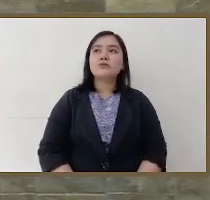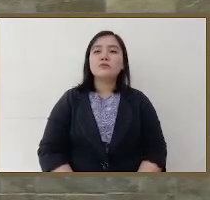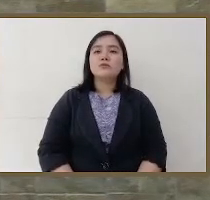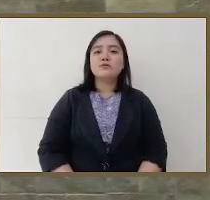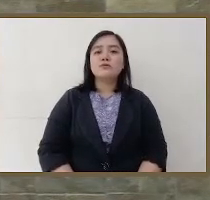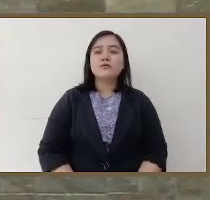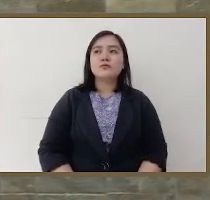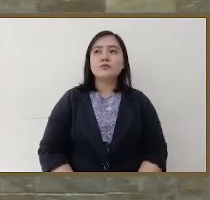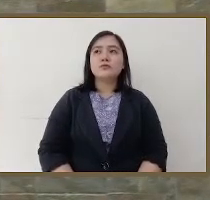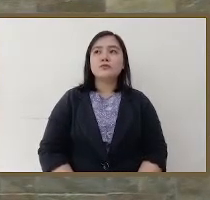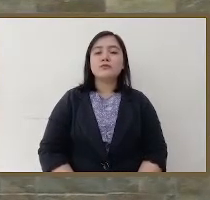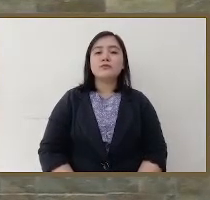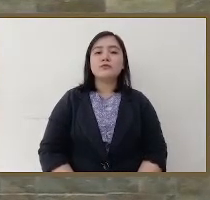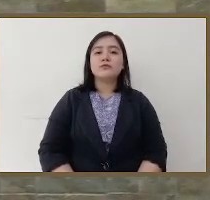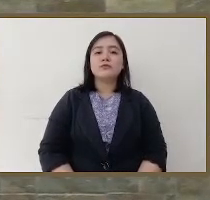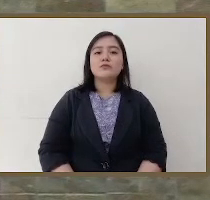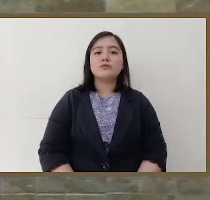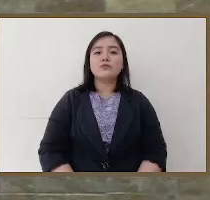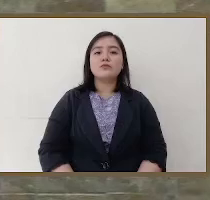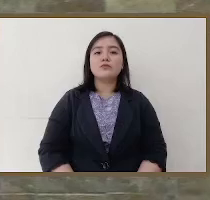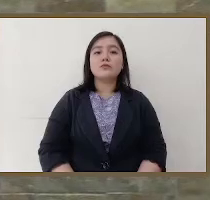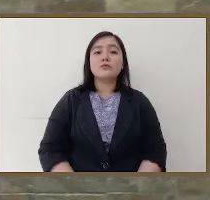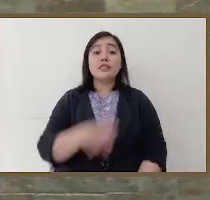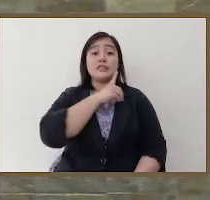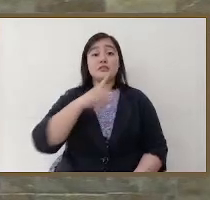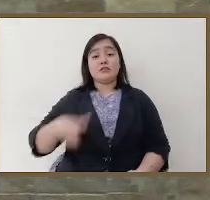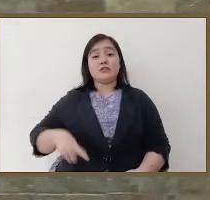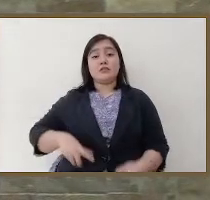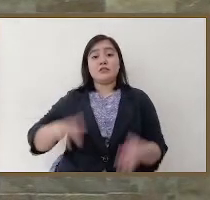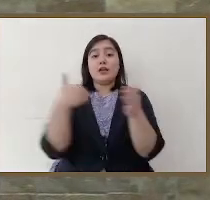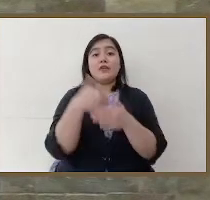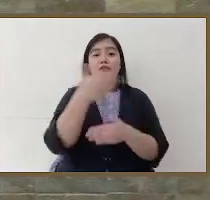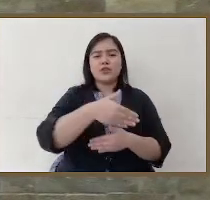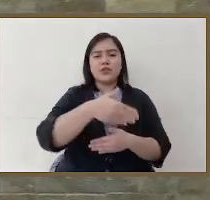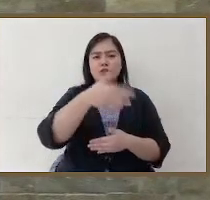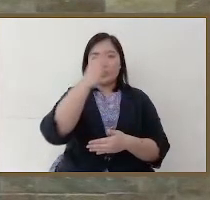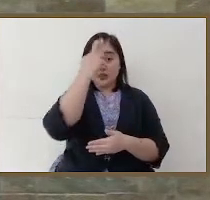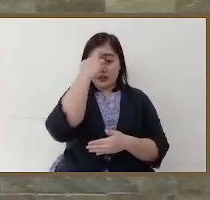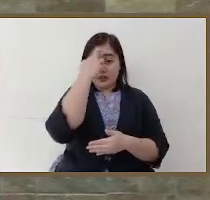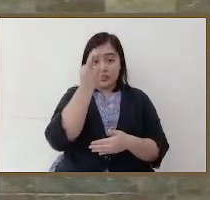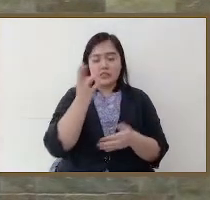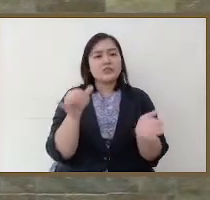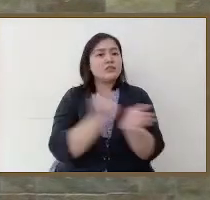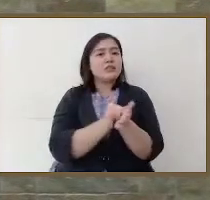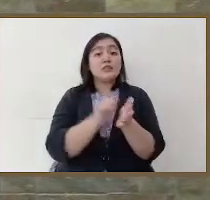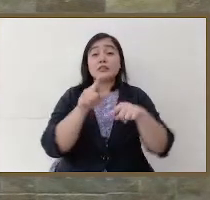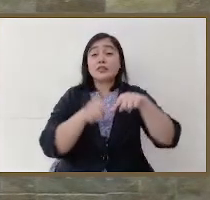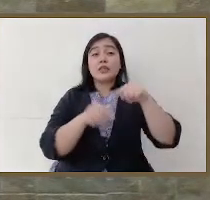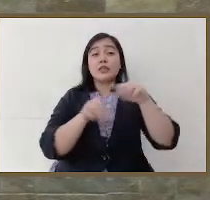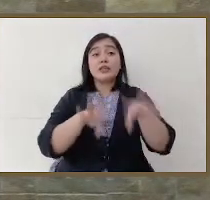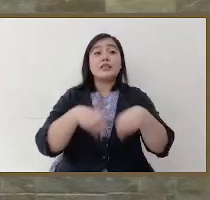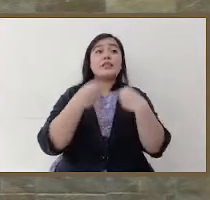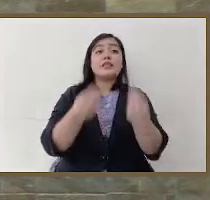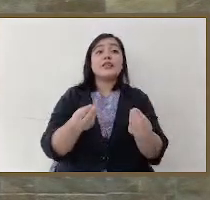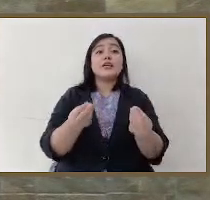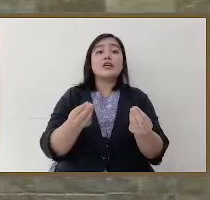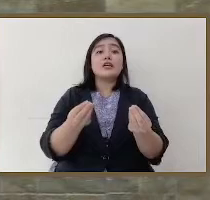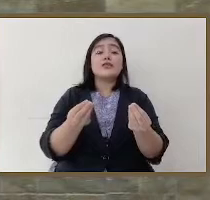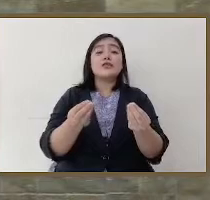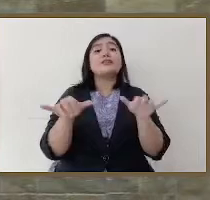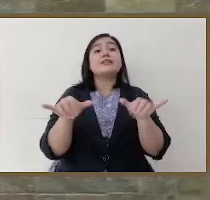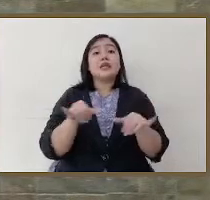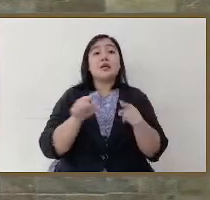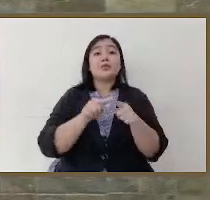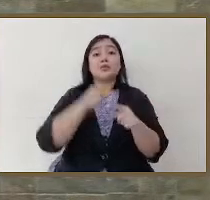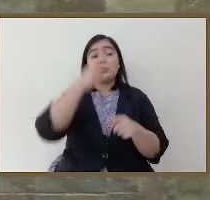after realizing that he cannot pay back, he cannot give back what God has given him, and then in verse number 13,